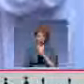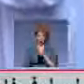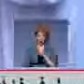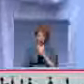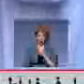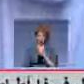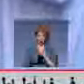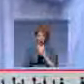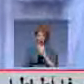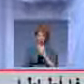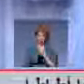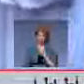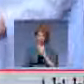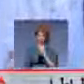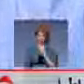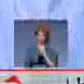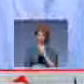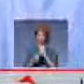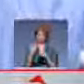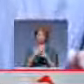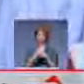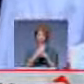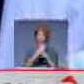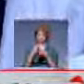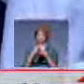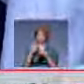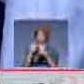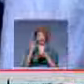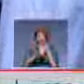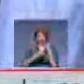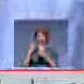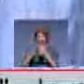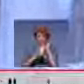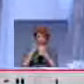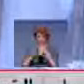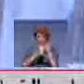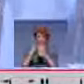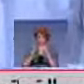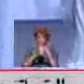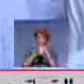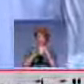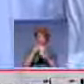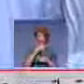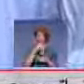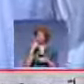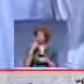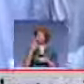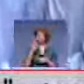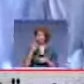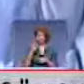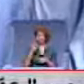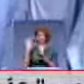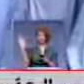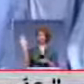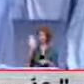عامه، كان في مقدمه للموضوع ده يعني قبل الحريق مره واحده؟ ده كان في ده من حد بيشوف خيالات، حد بيحصل له اعراض